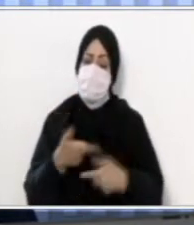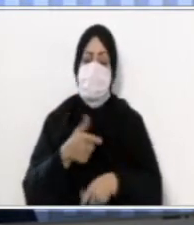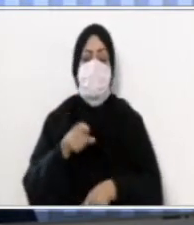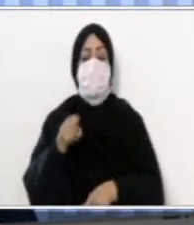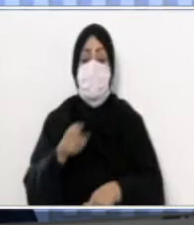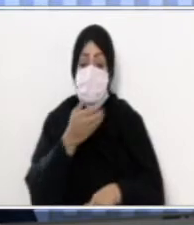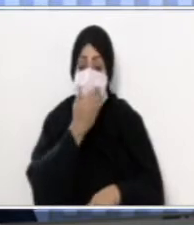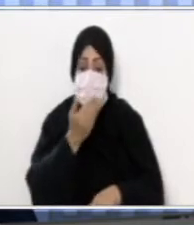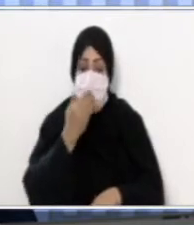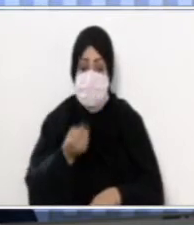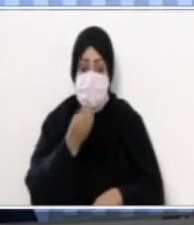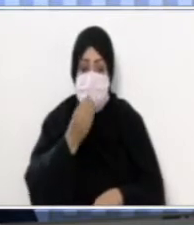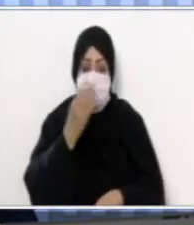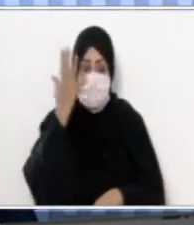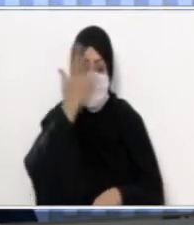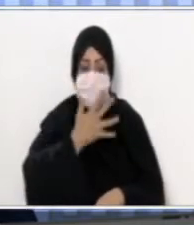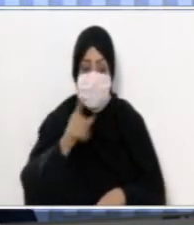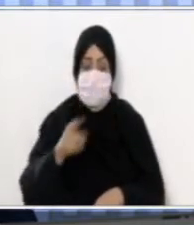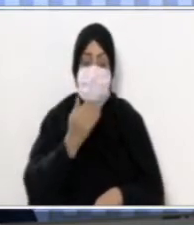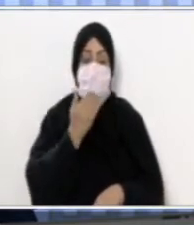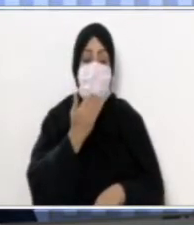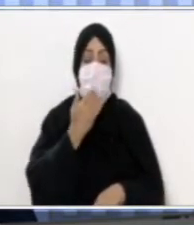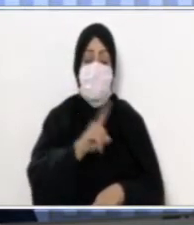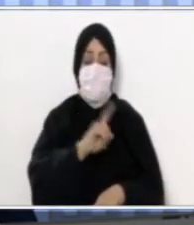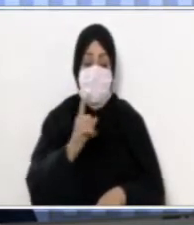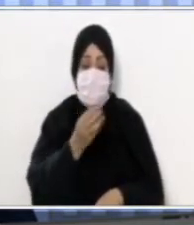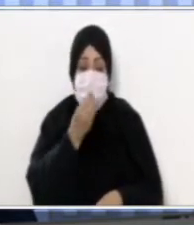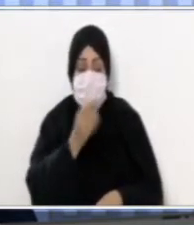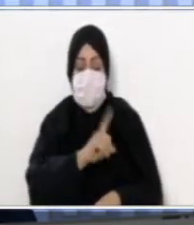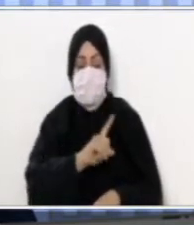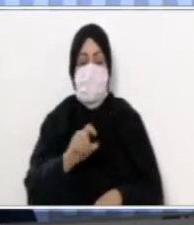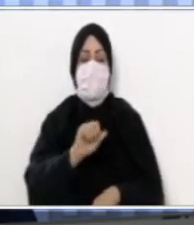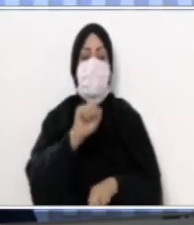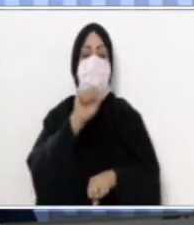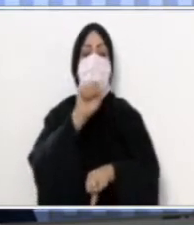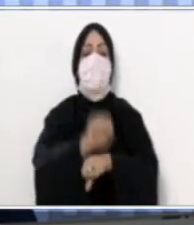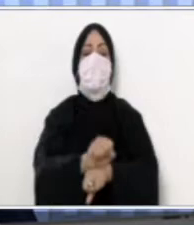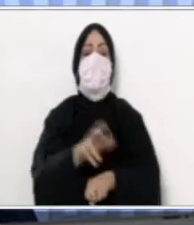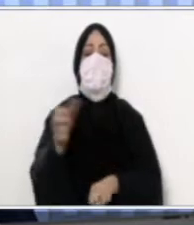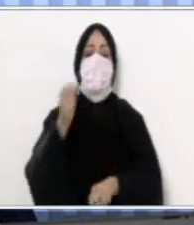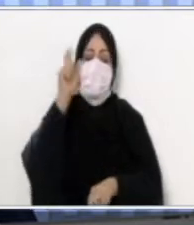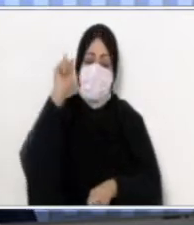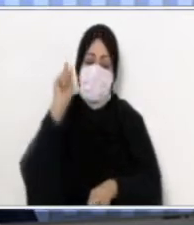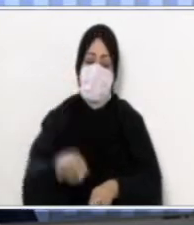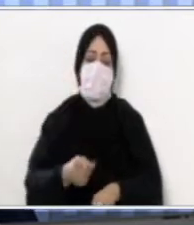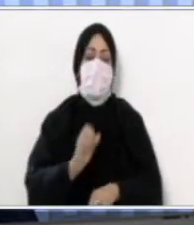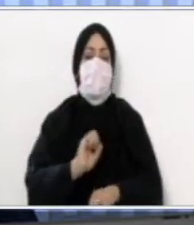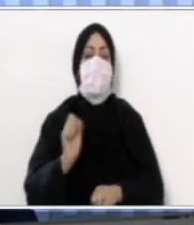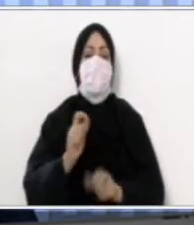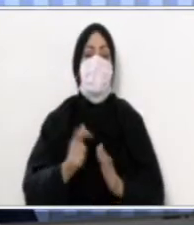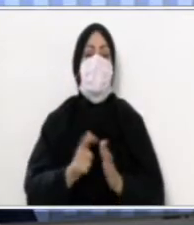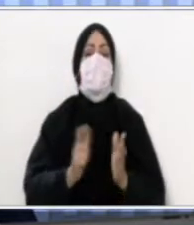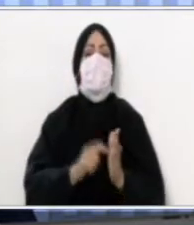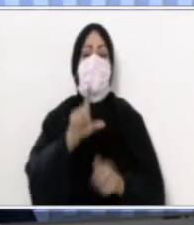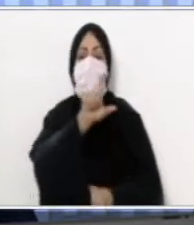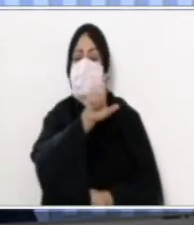هذا الشهر، فهو مسلم يجب عليه الالتزام بأحكام الإسلام، ولا يجوز لكم أن تأتوا له